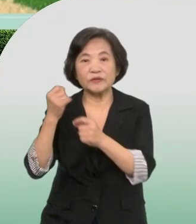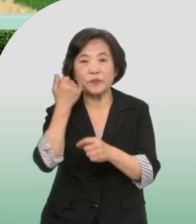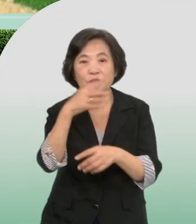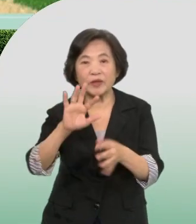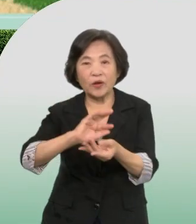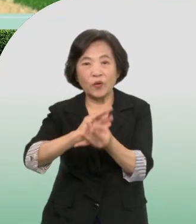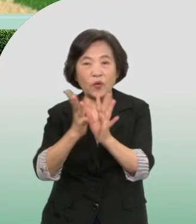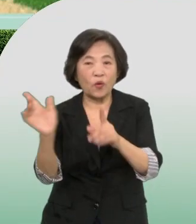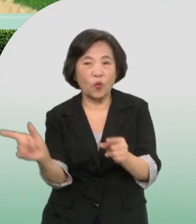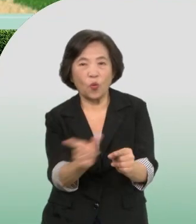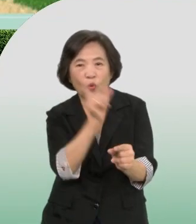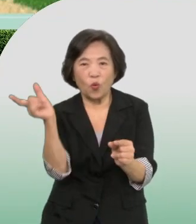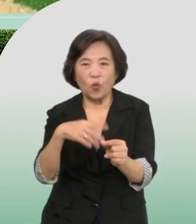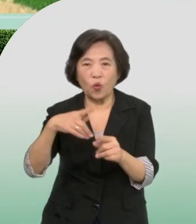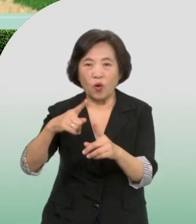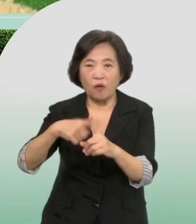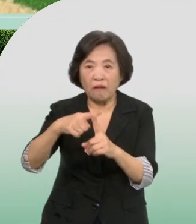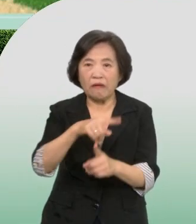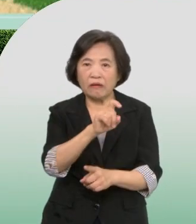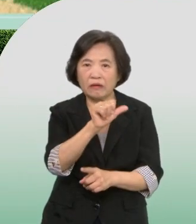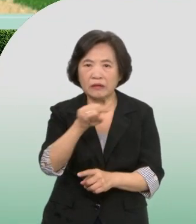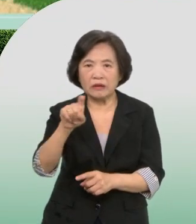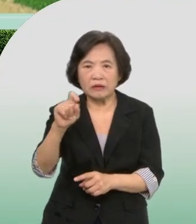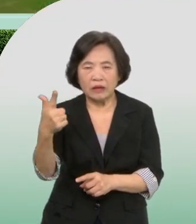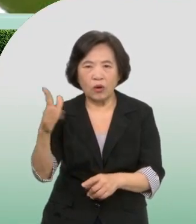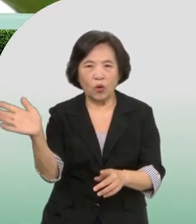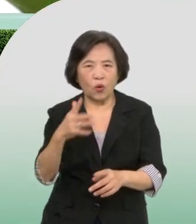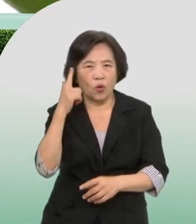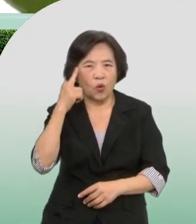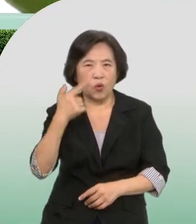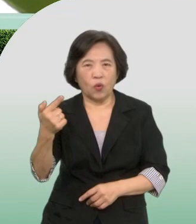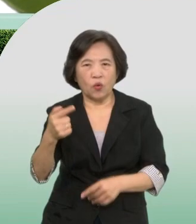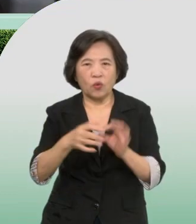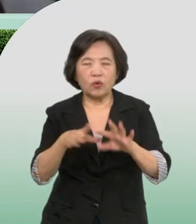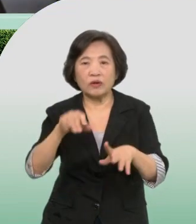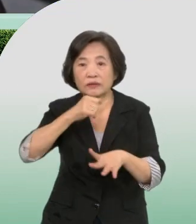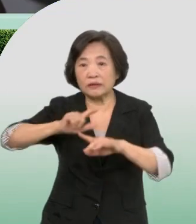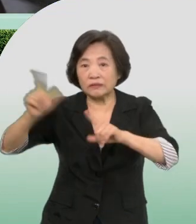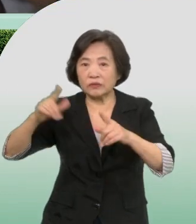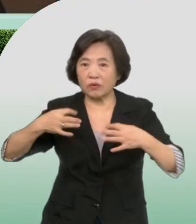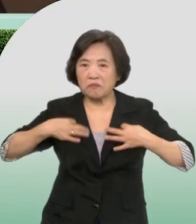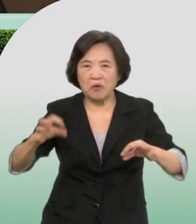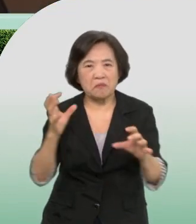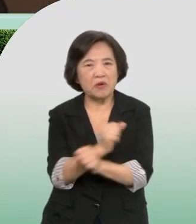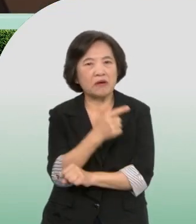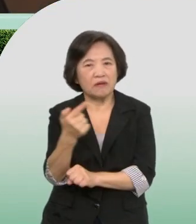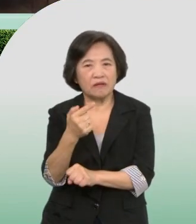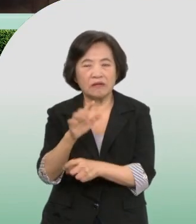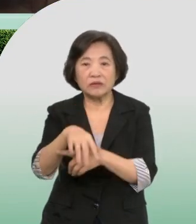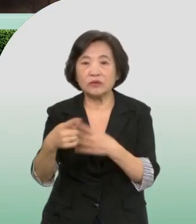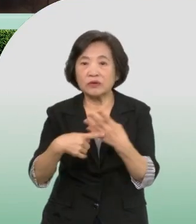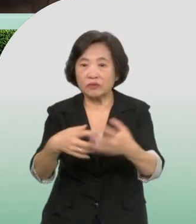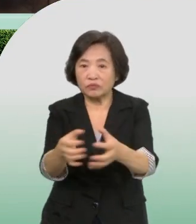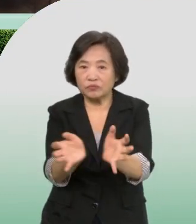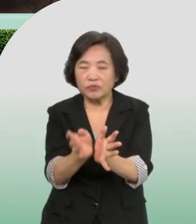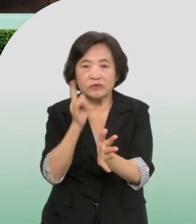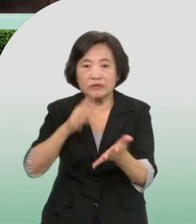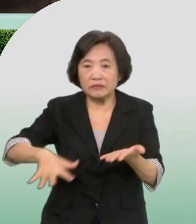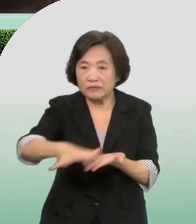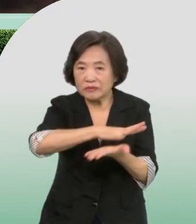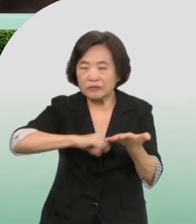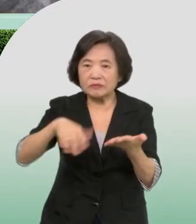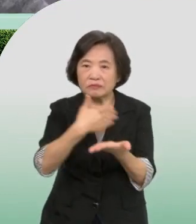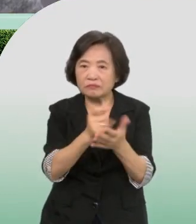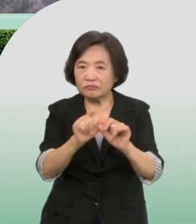开垦风采带来的是五十六级的强春风，甚至都推动的农业损失动力会。农业普通全年